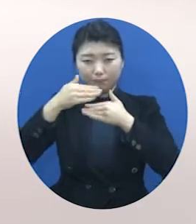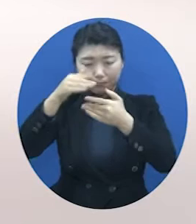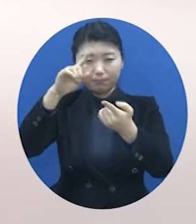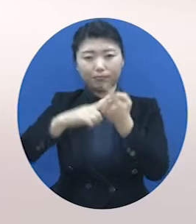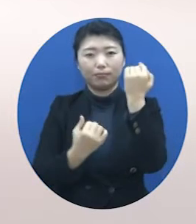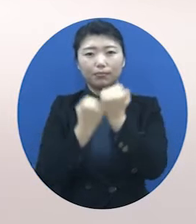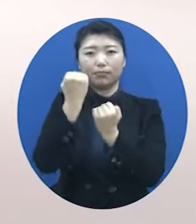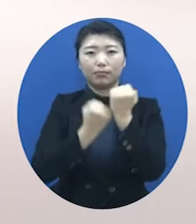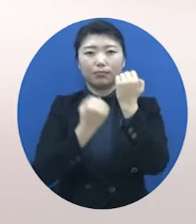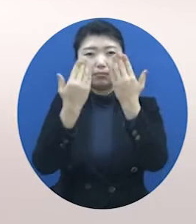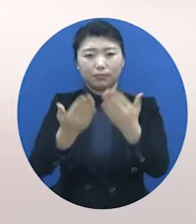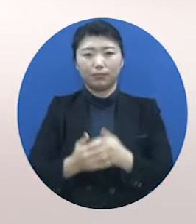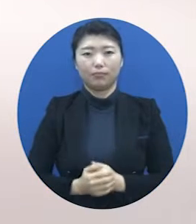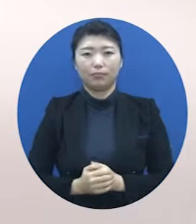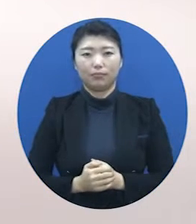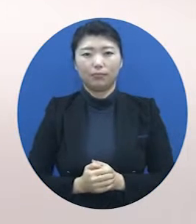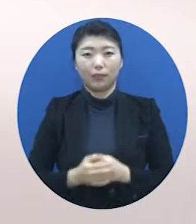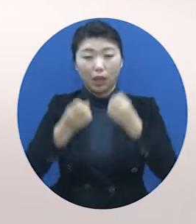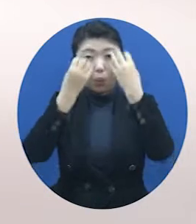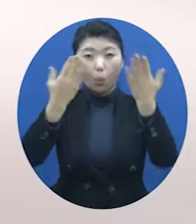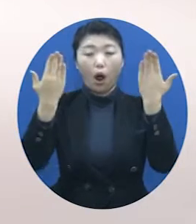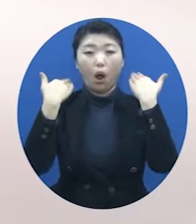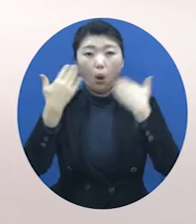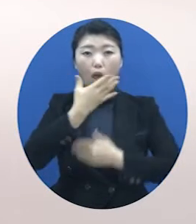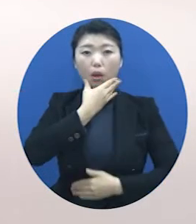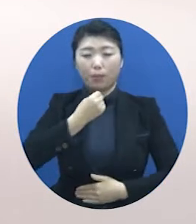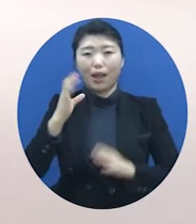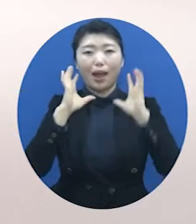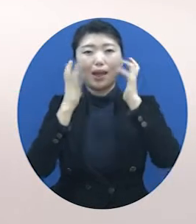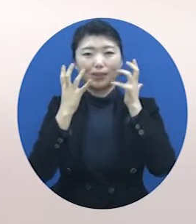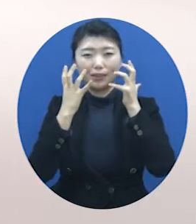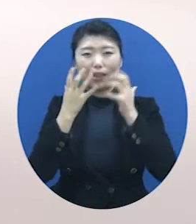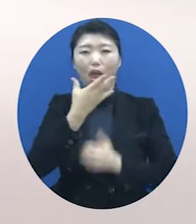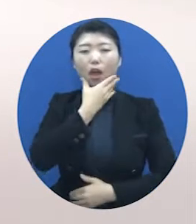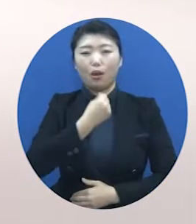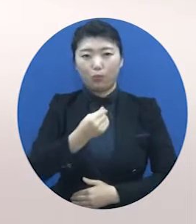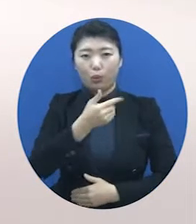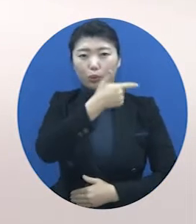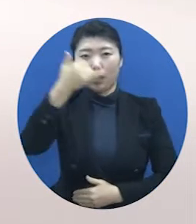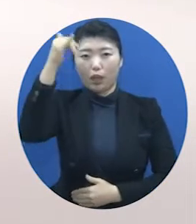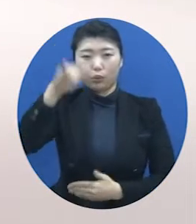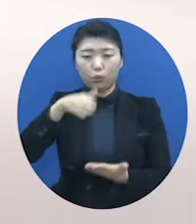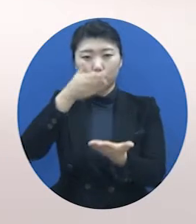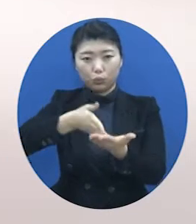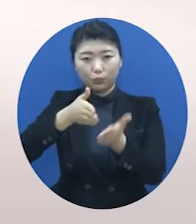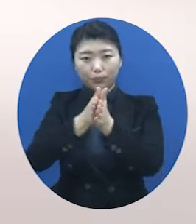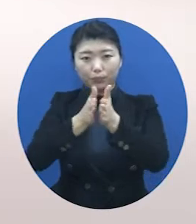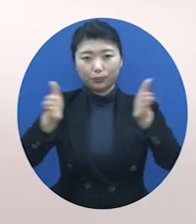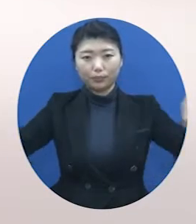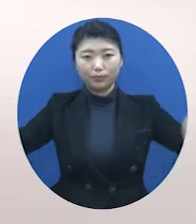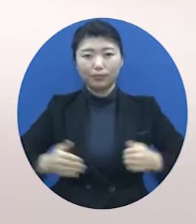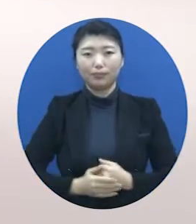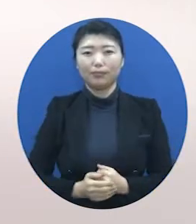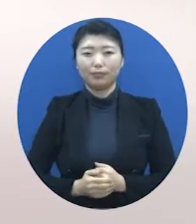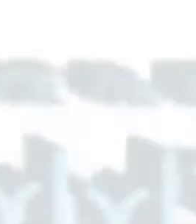대해서도 설명했습니다. 새로운 학교, 행복한 아이들, 행복 세종교육뉴스 시작하겠습니다.